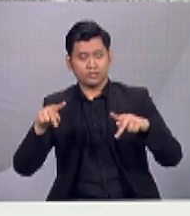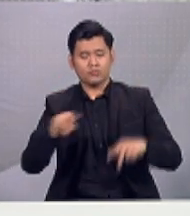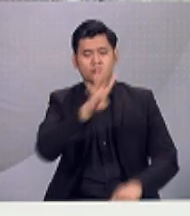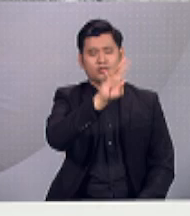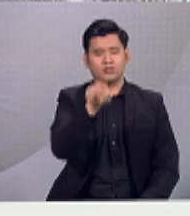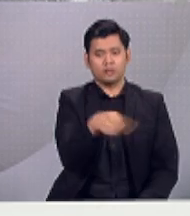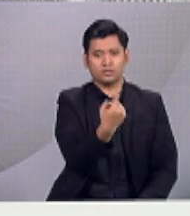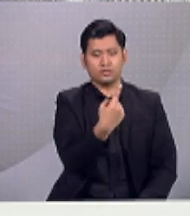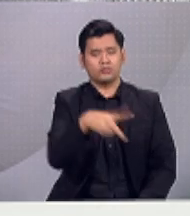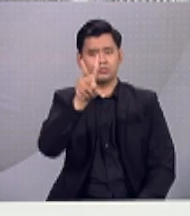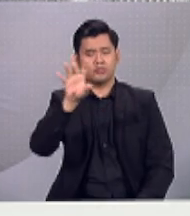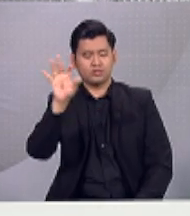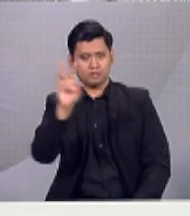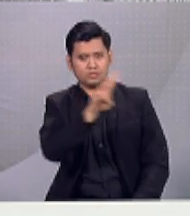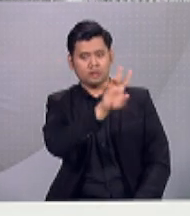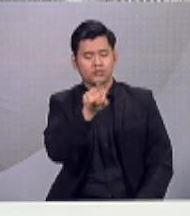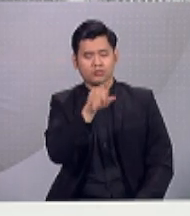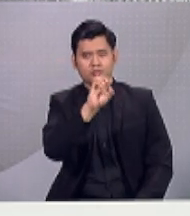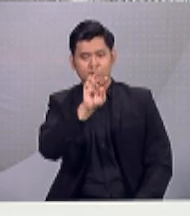4,029 bangunan kerajaan,